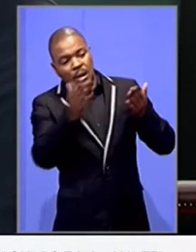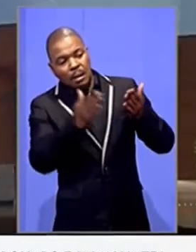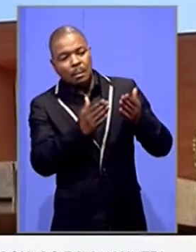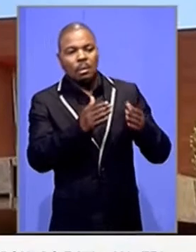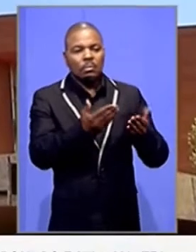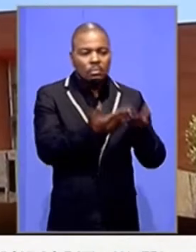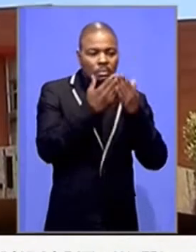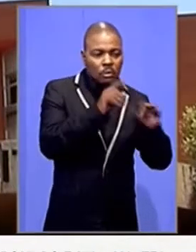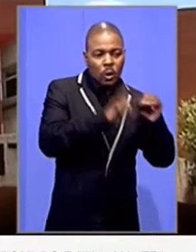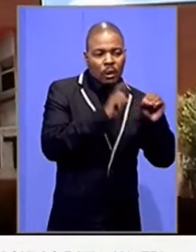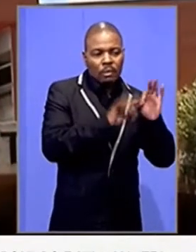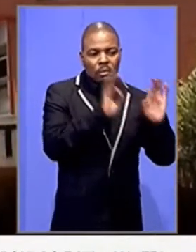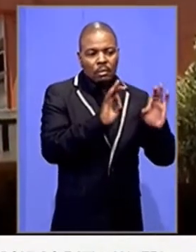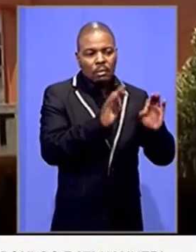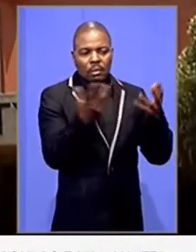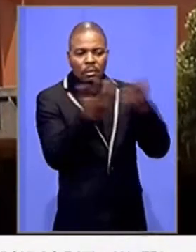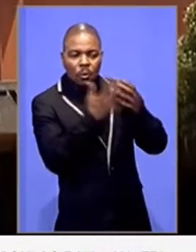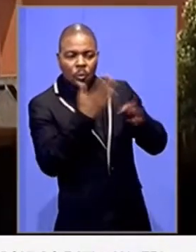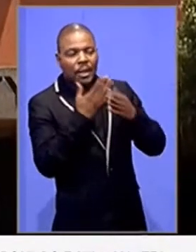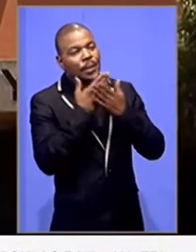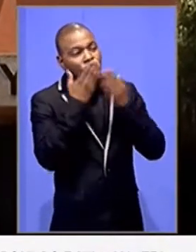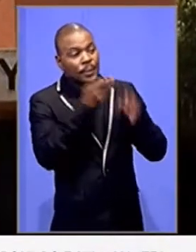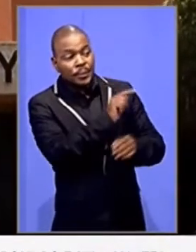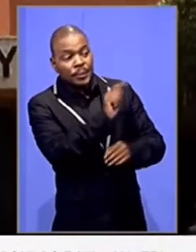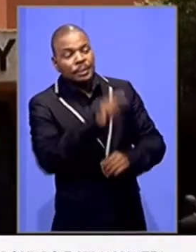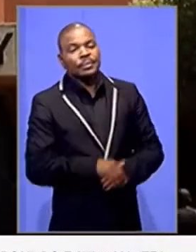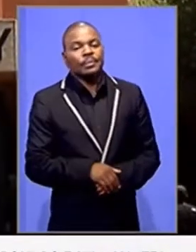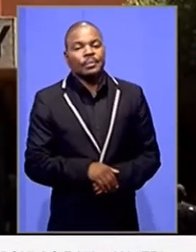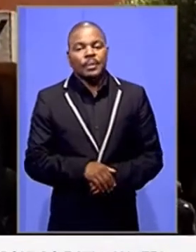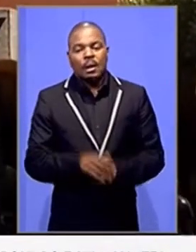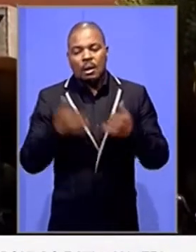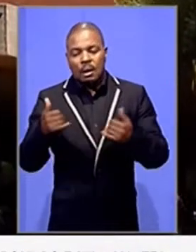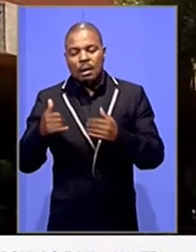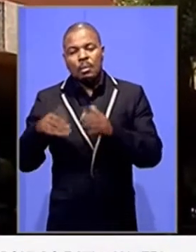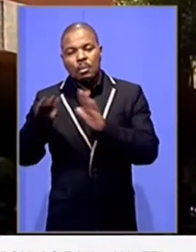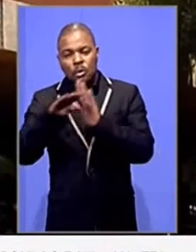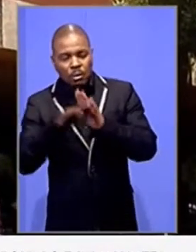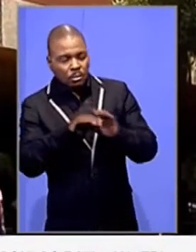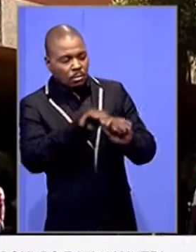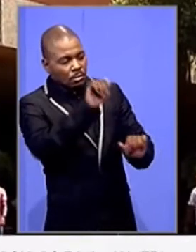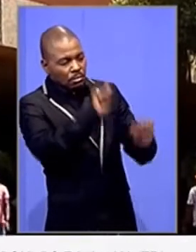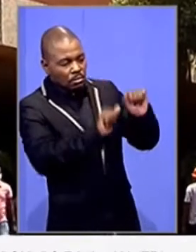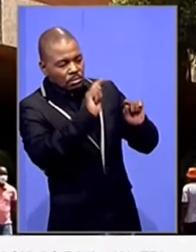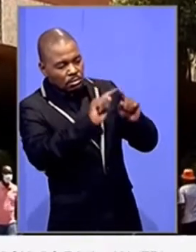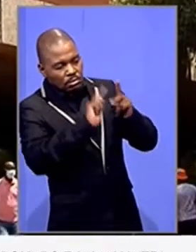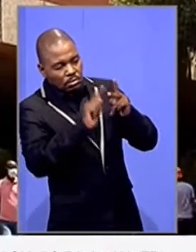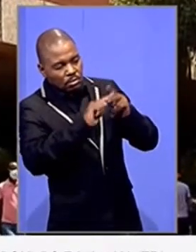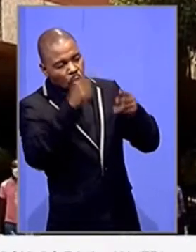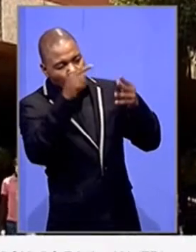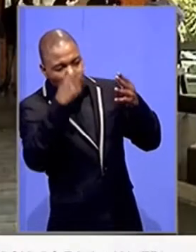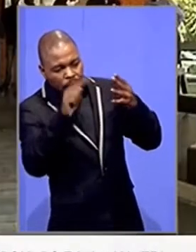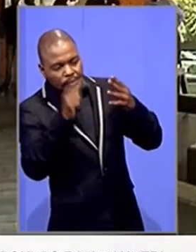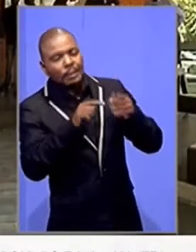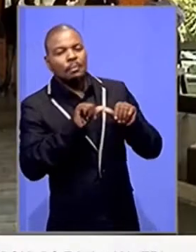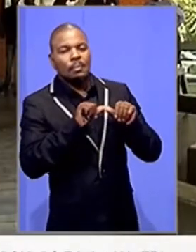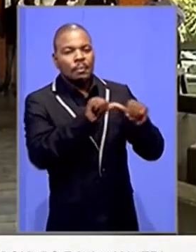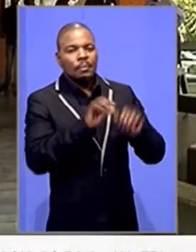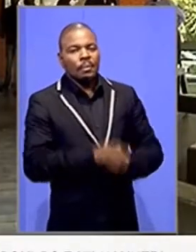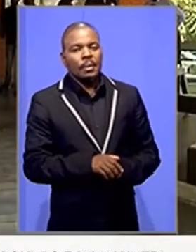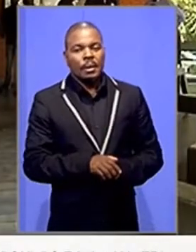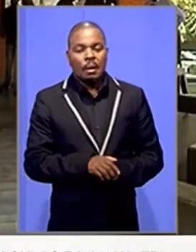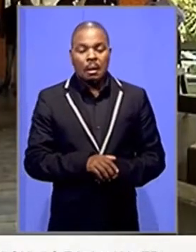dithuto tse di lebaneng ditiro tseo ba di dirang. Fela lenaane la go lekola maemo ao le setse le tsweletse. Maimane a re ga gona